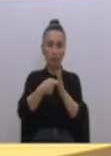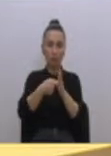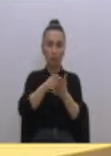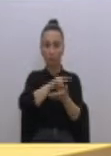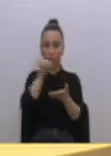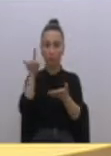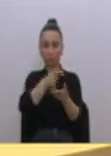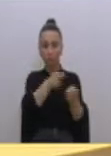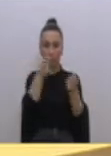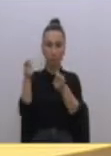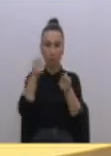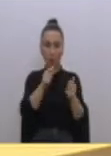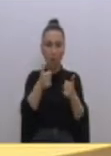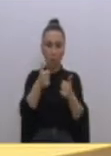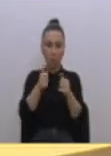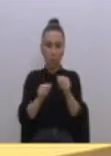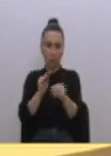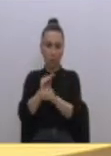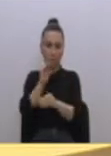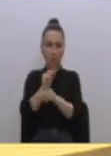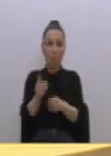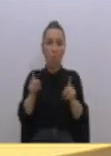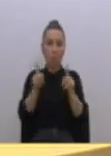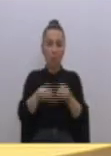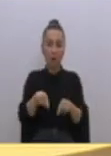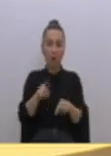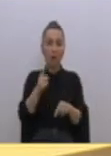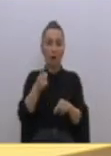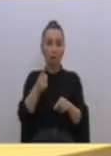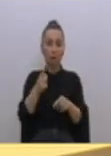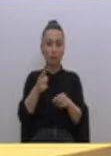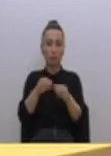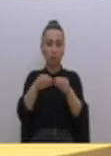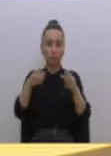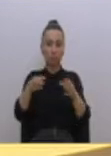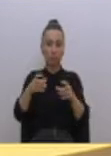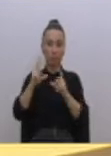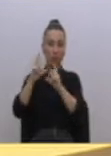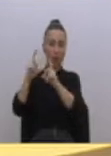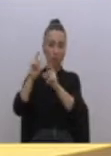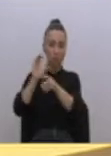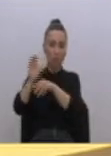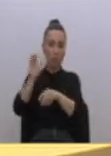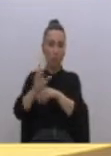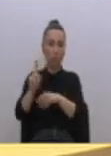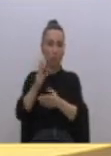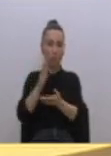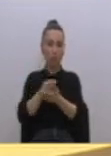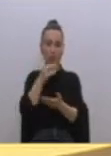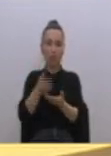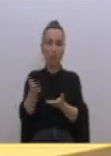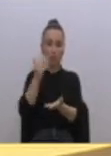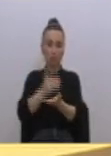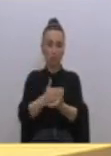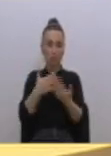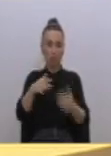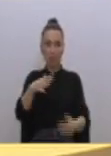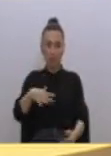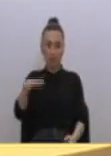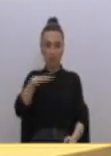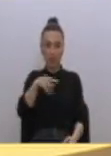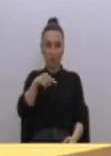Androgor Gaizarda. Mai înseamnă, atunci când ai zis că exportul e în cărnepsi, რომლებიც შემდეგ